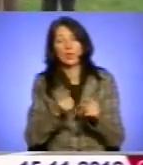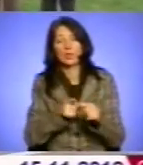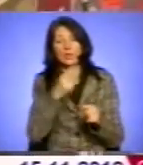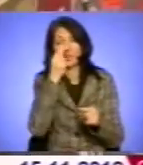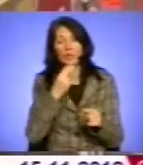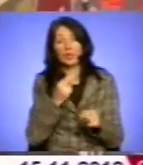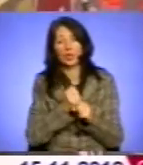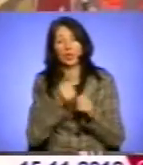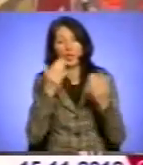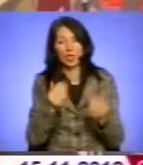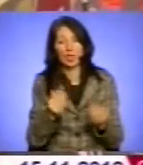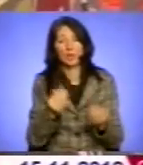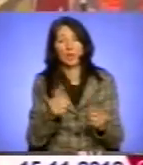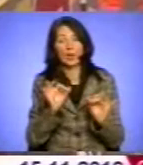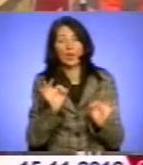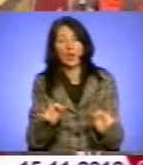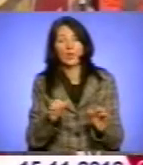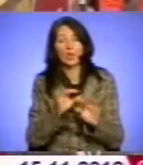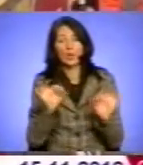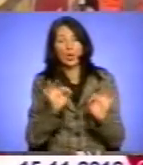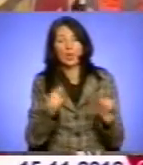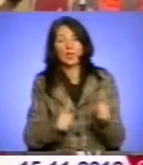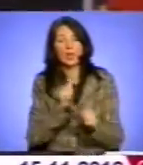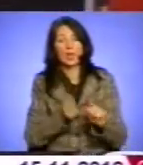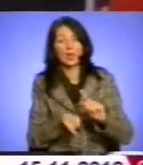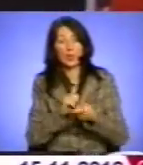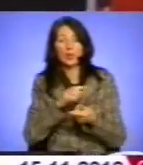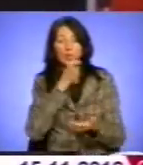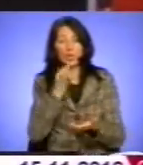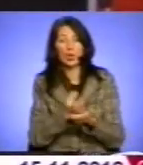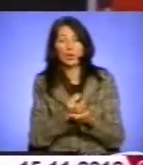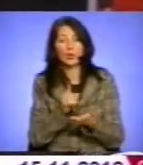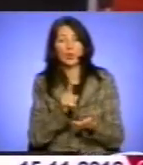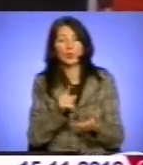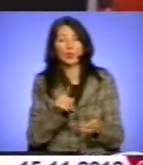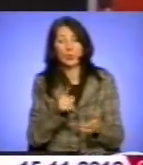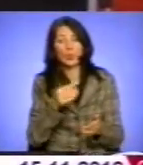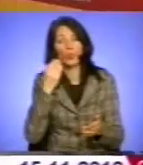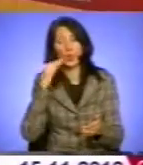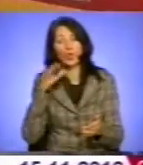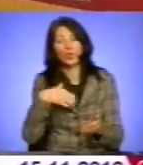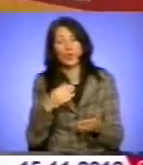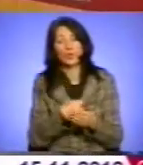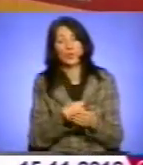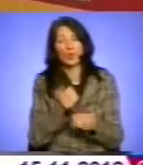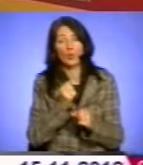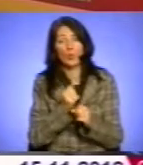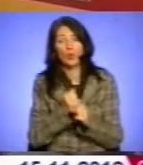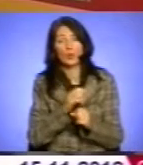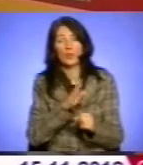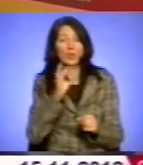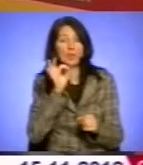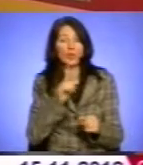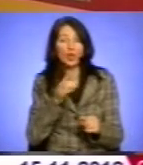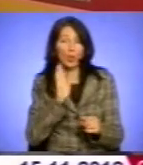робочий день. Щоправда, зізнаються, на змаганнях обмінюються досвідом. Відтак покращують і свої навики. Я б не сказав, що було дуже